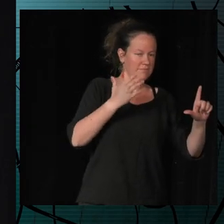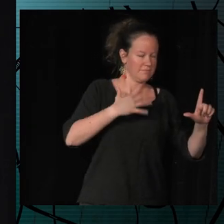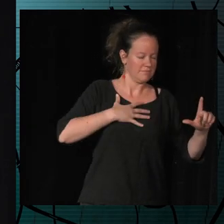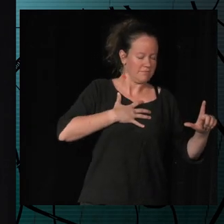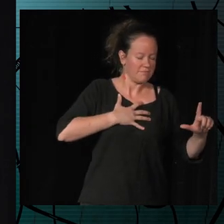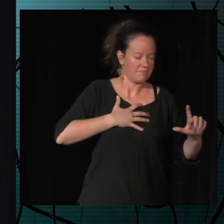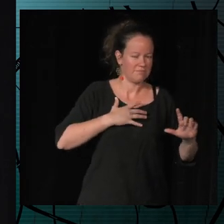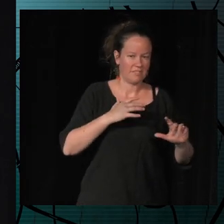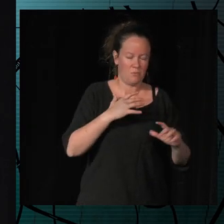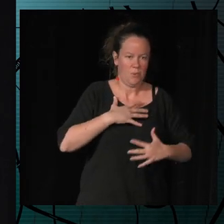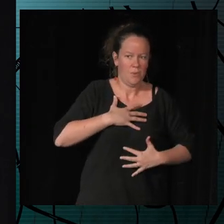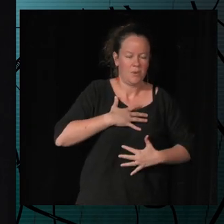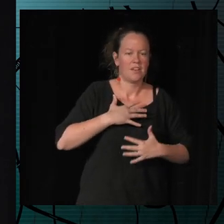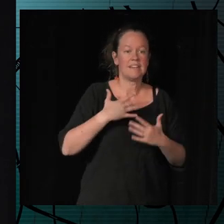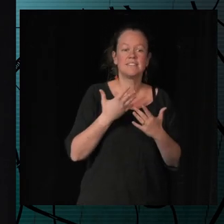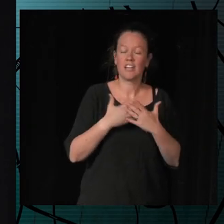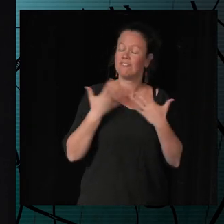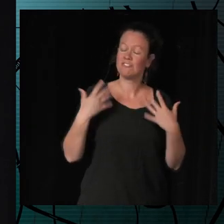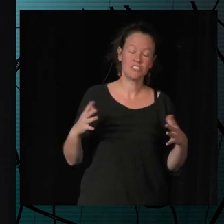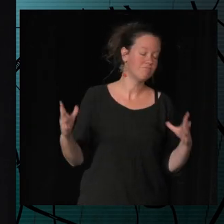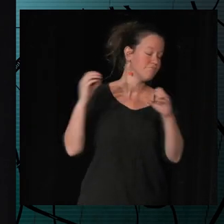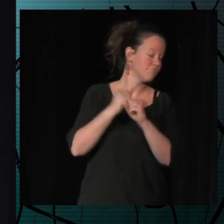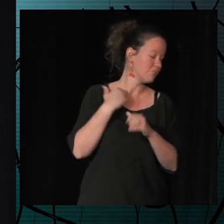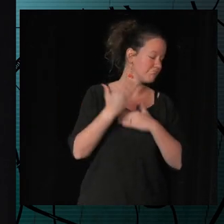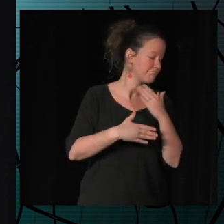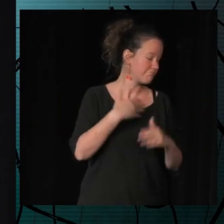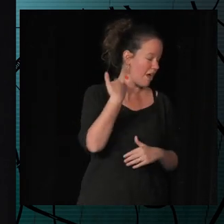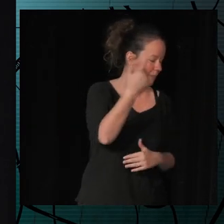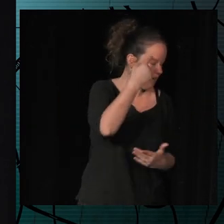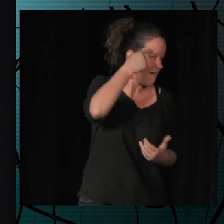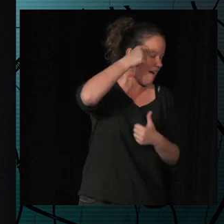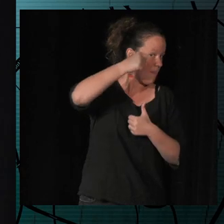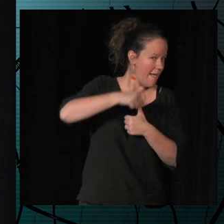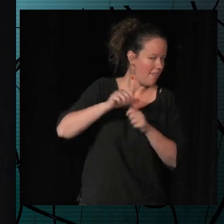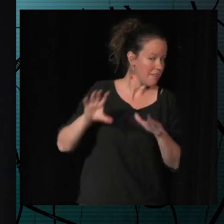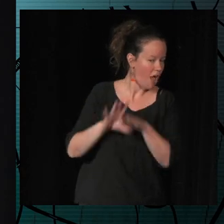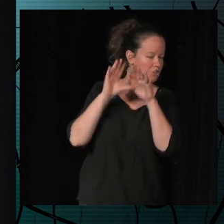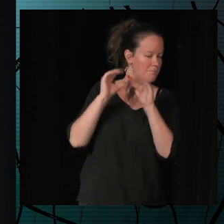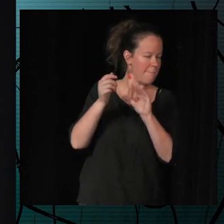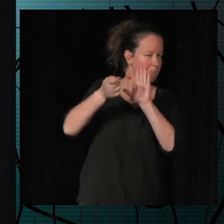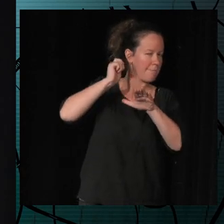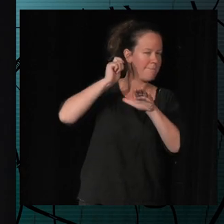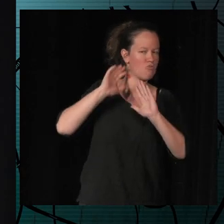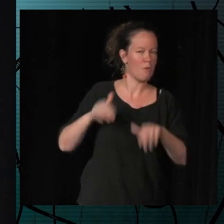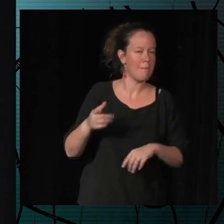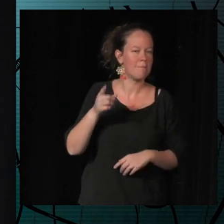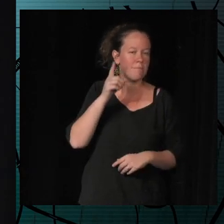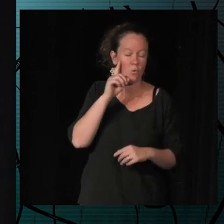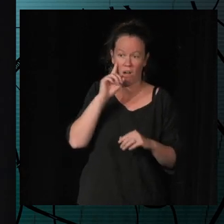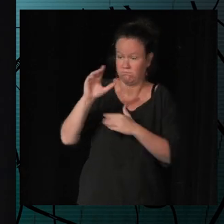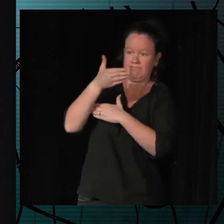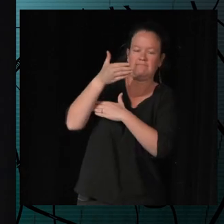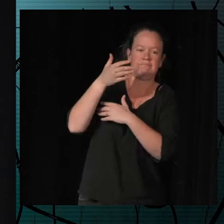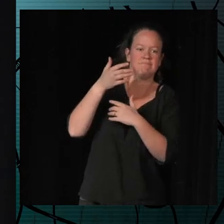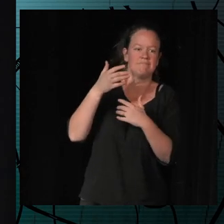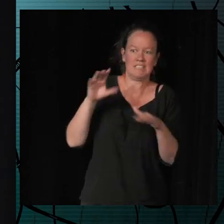c'est ce qu'on garde plusieurs mois après il a quelque chose qui imprime la rétine de façon très forte parce que ce sont des des images qui qui qui nous marquent ça fait